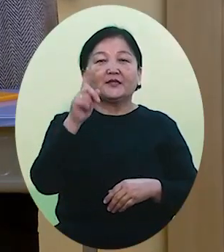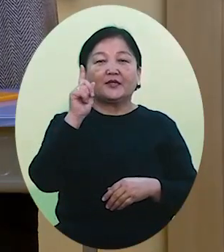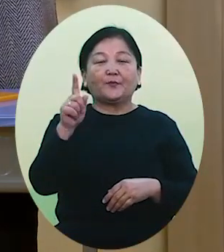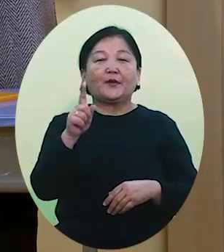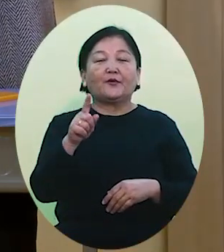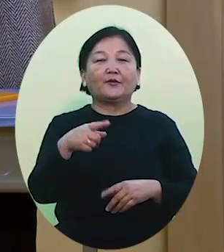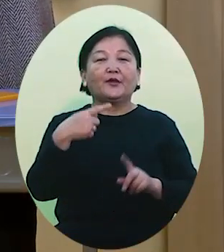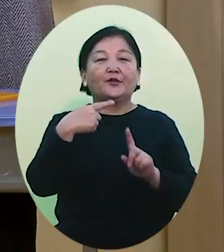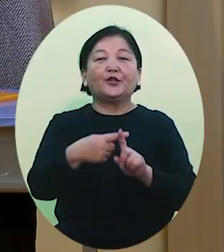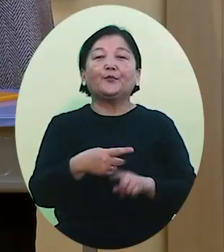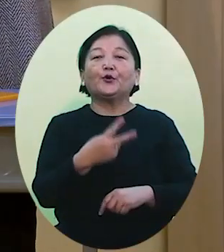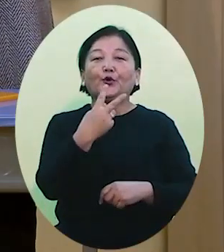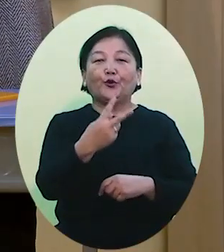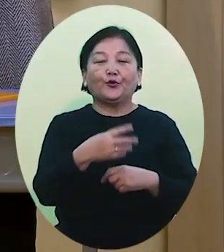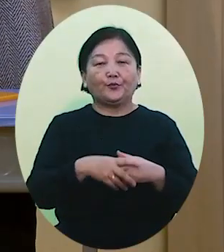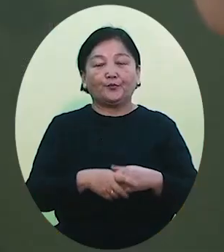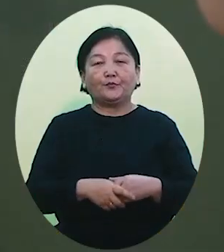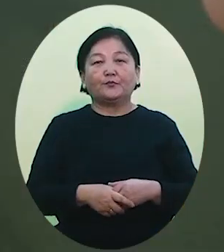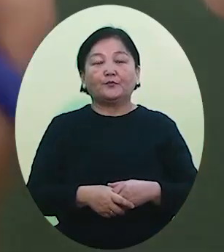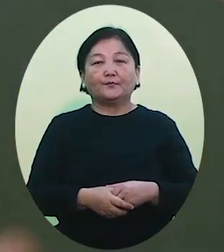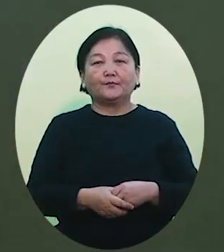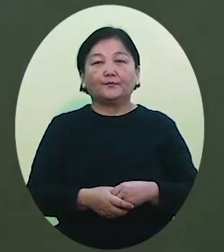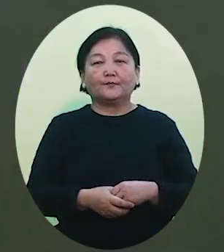За хас 1 байхад 2.